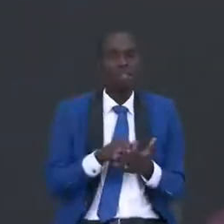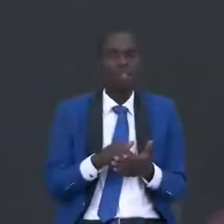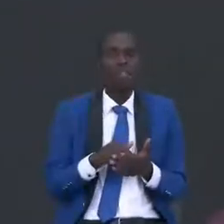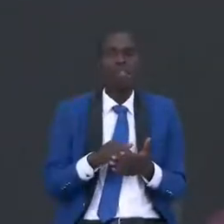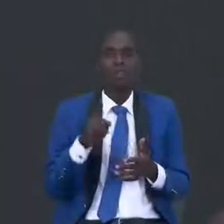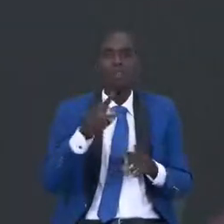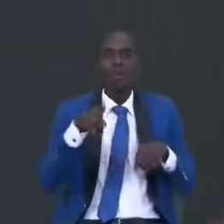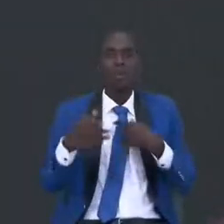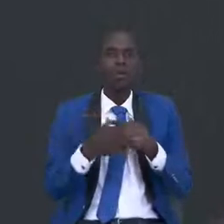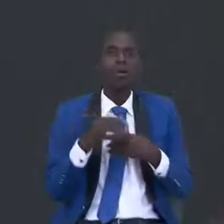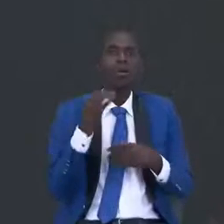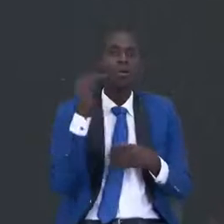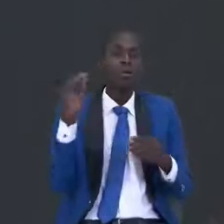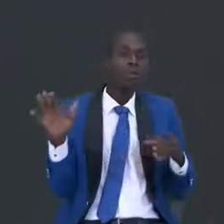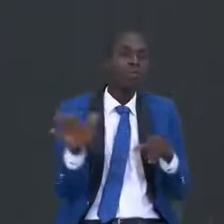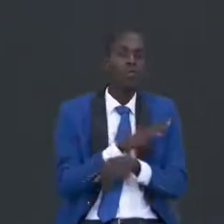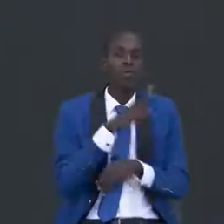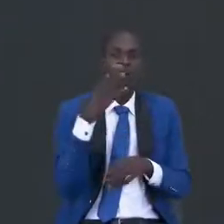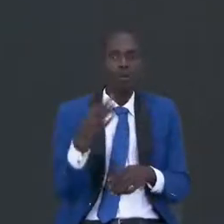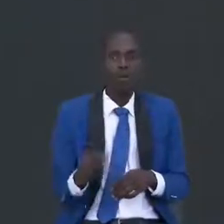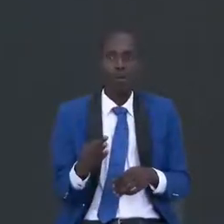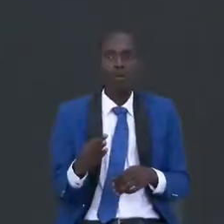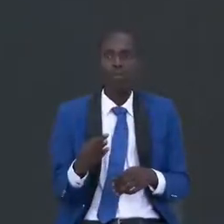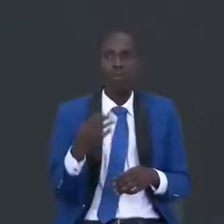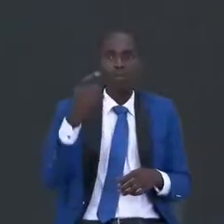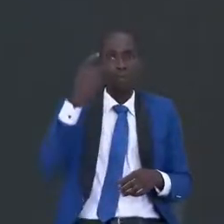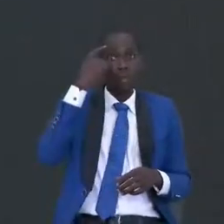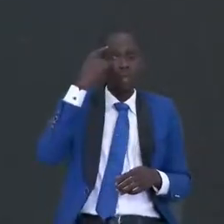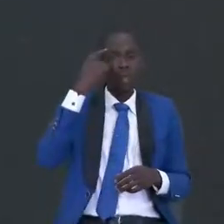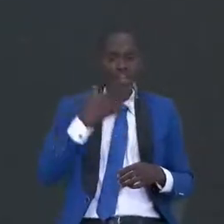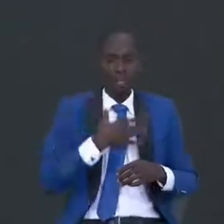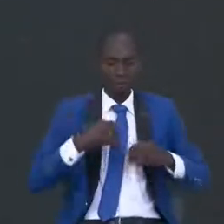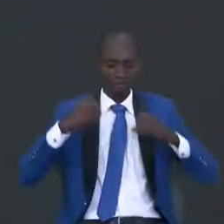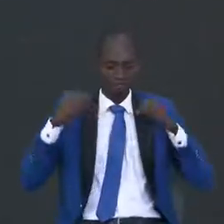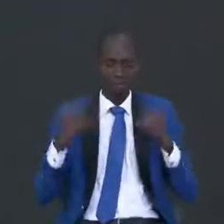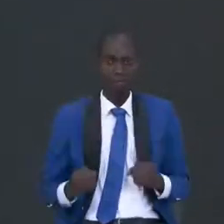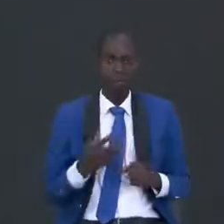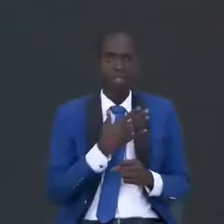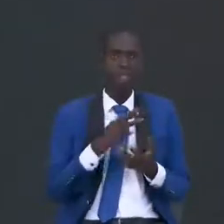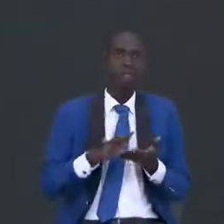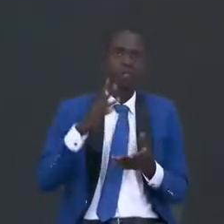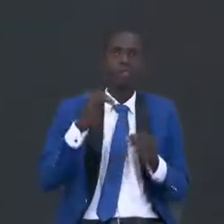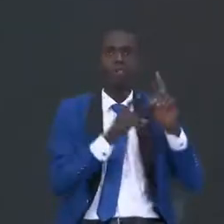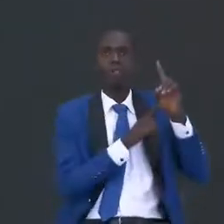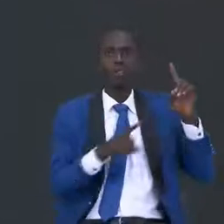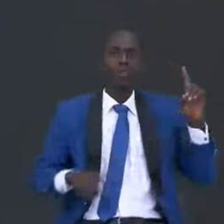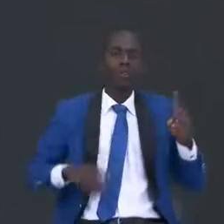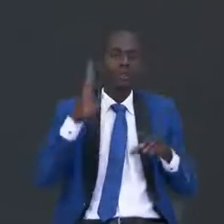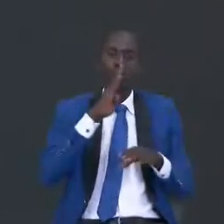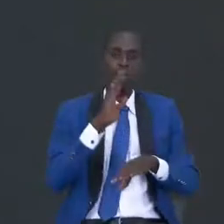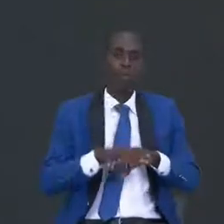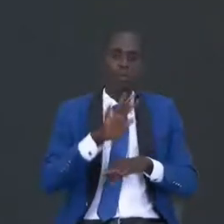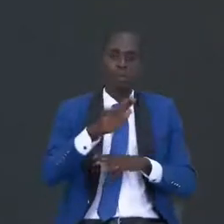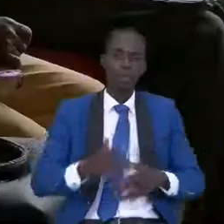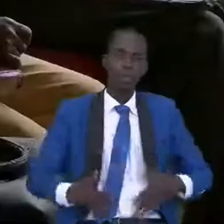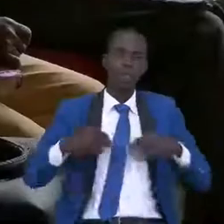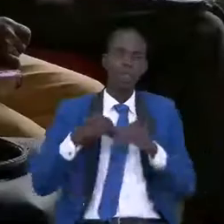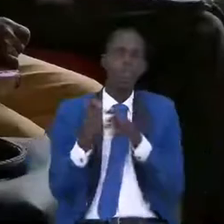à la maison plein de zèle et d'énergie. Et la gloire de Dieu sera sur ta vie au nom